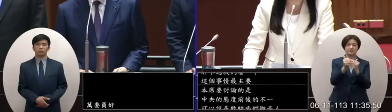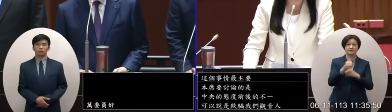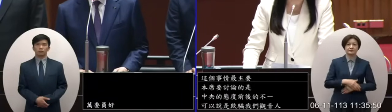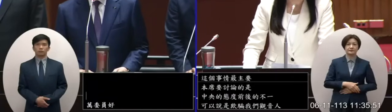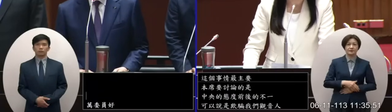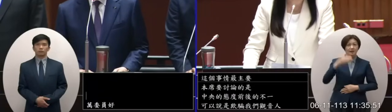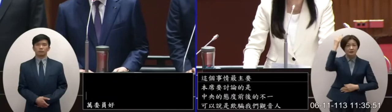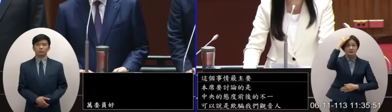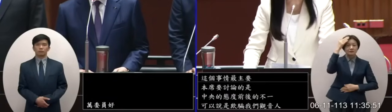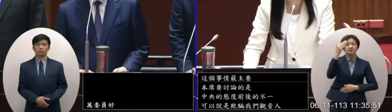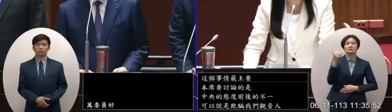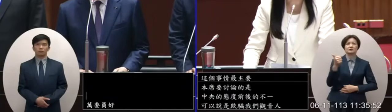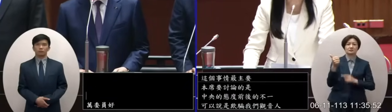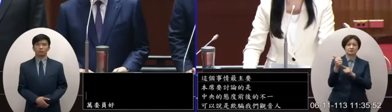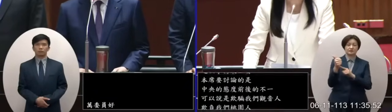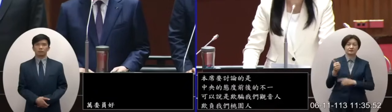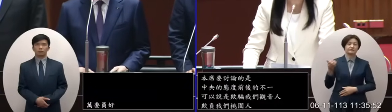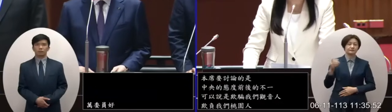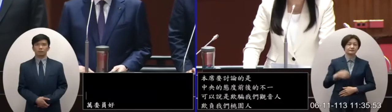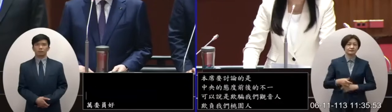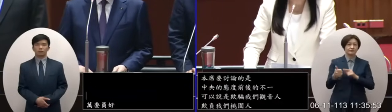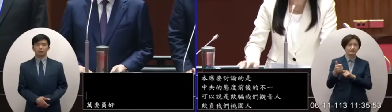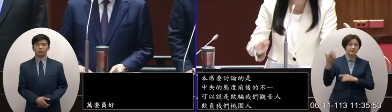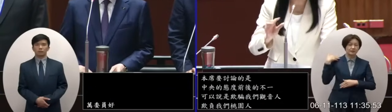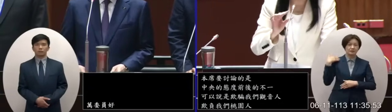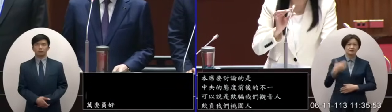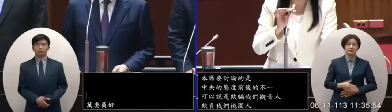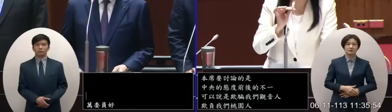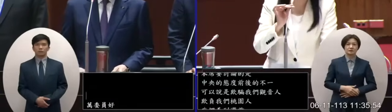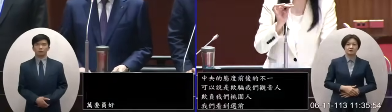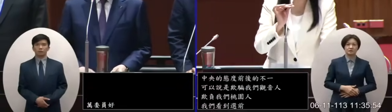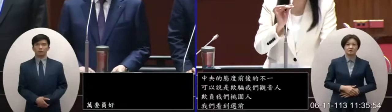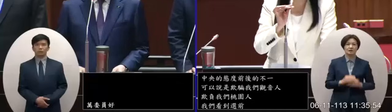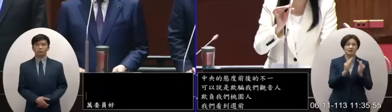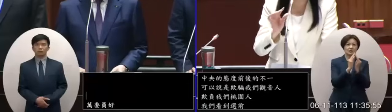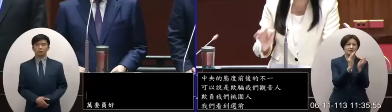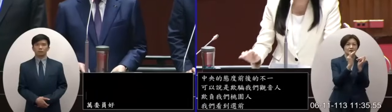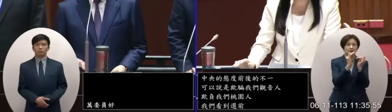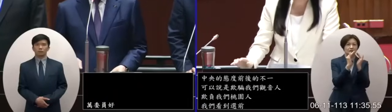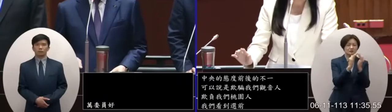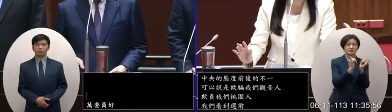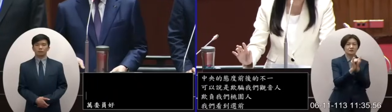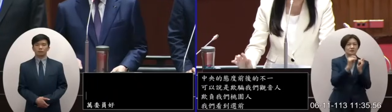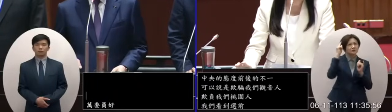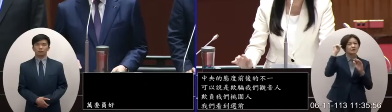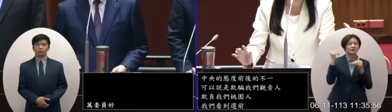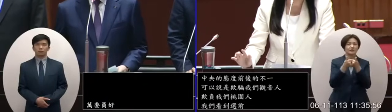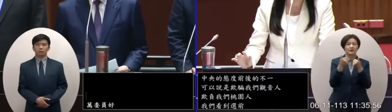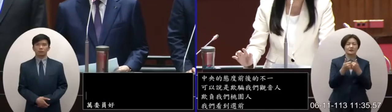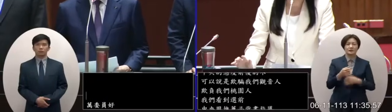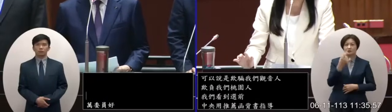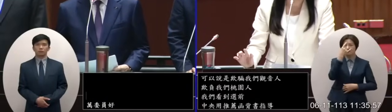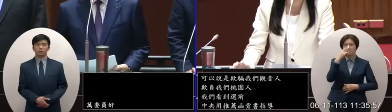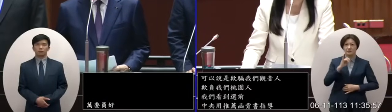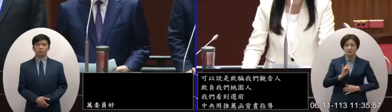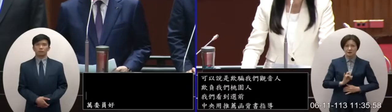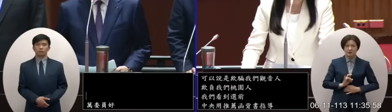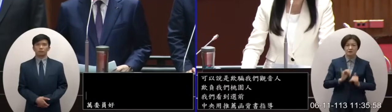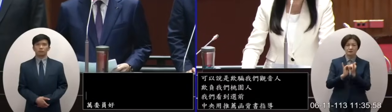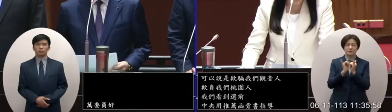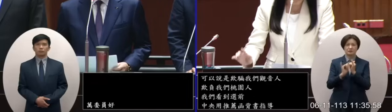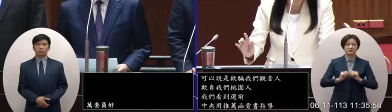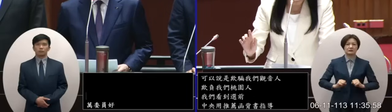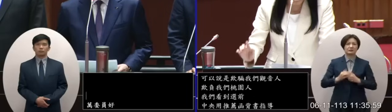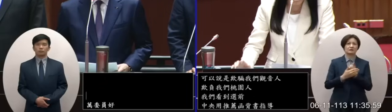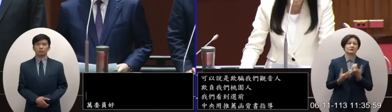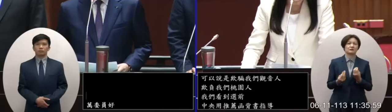这个郑文灿，我想郑市长其实他也不会不顾我们桃园市民反对的声音跟观音人的生命健康那